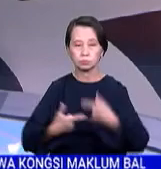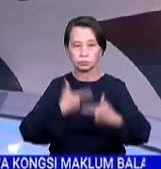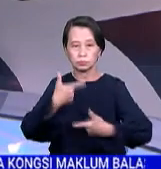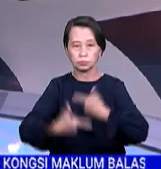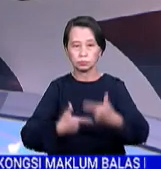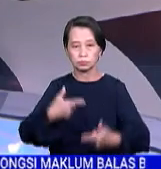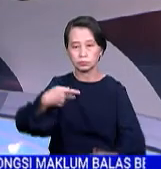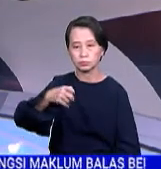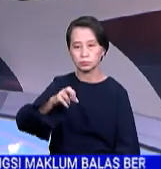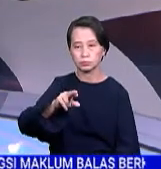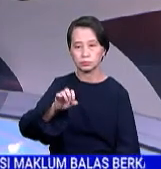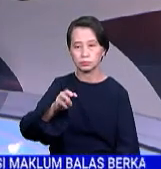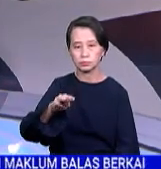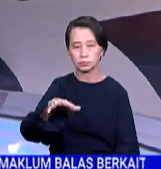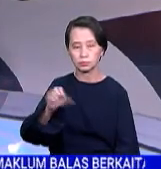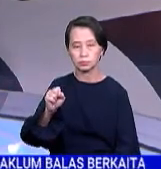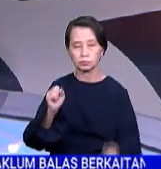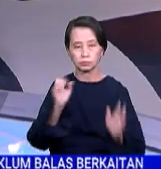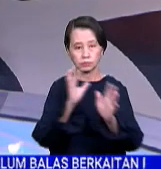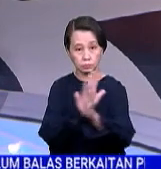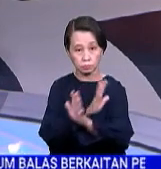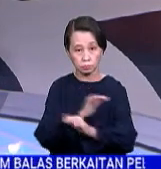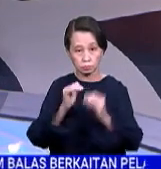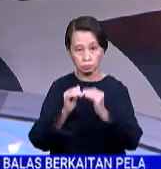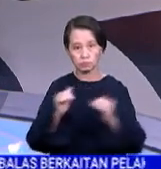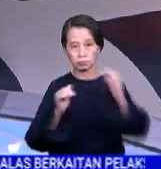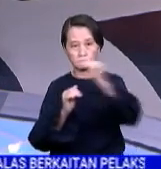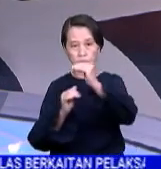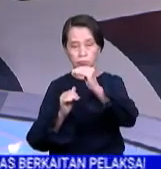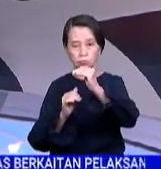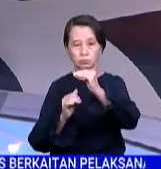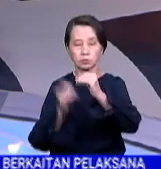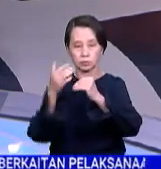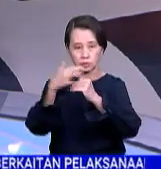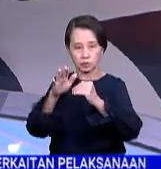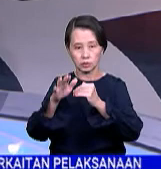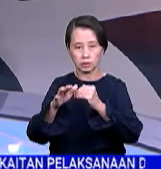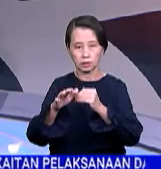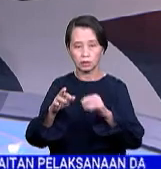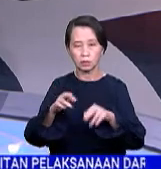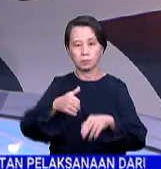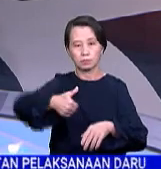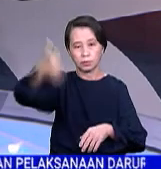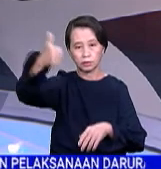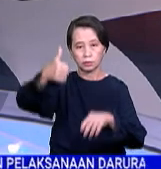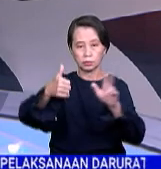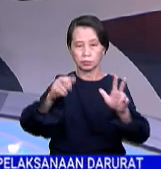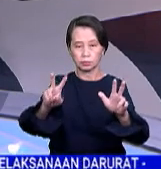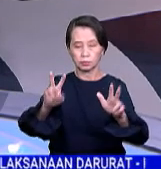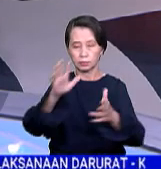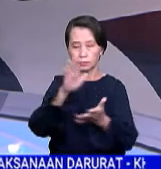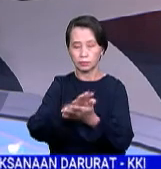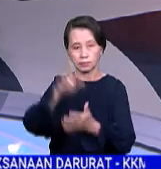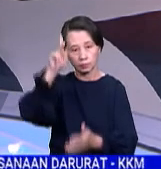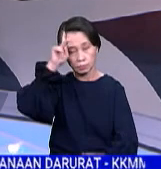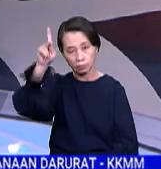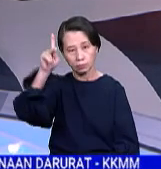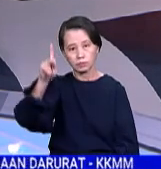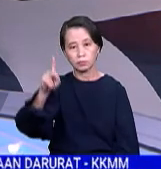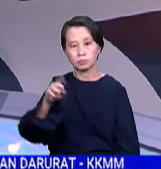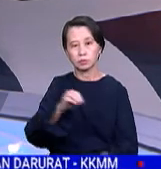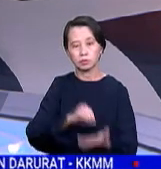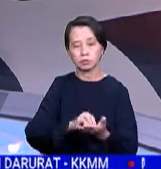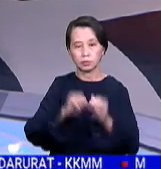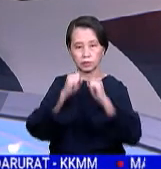Liga Premier Sarawak United FC melonjak ke tangga teratas Liga selepas merakam kemenangan 3-2 ke atas Kelantan United FC